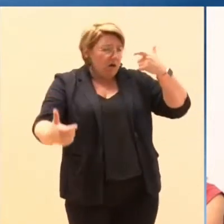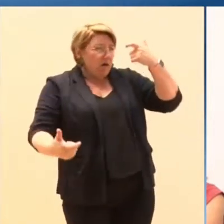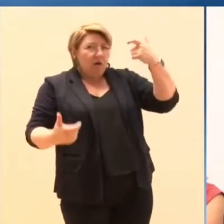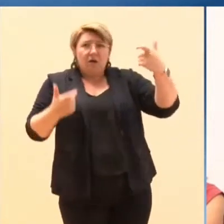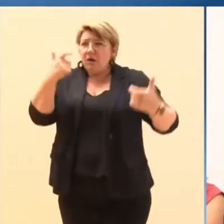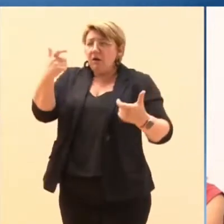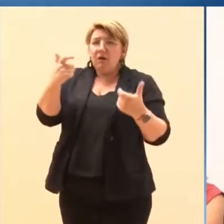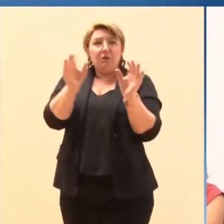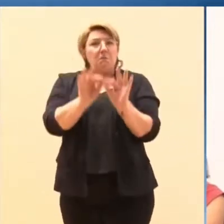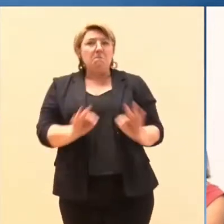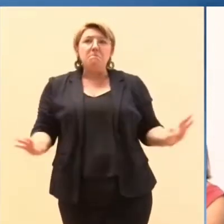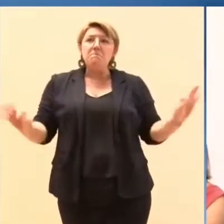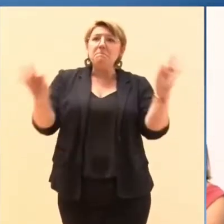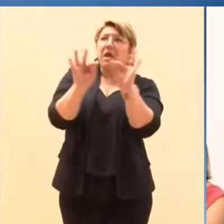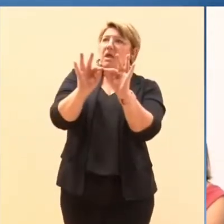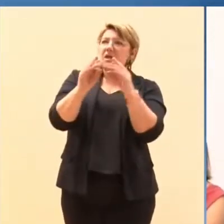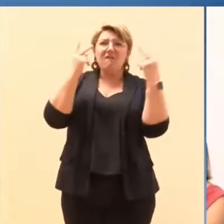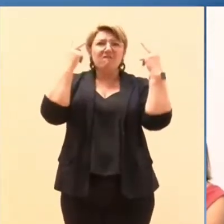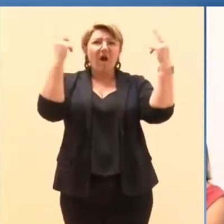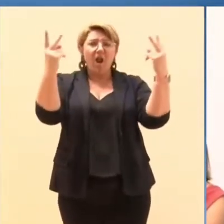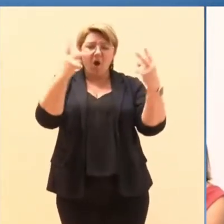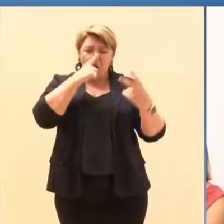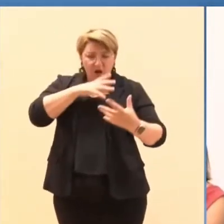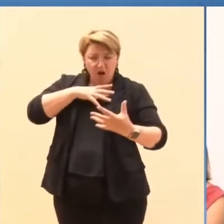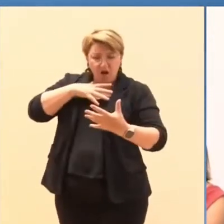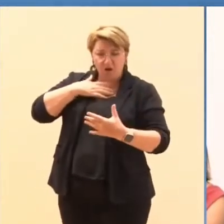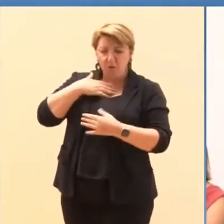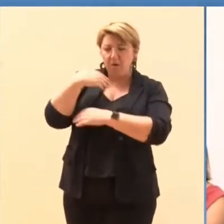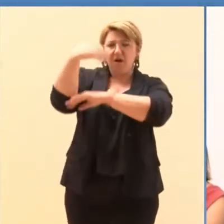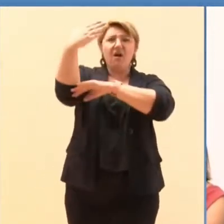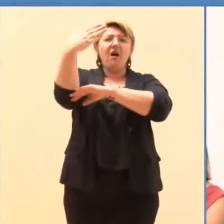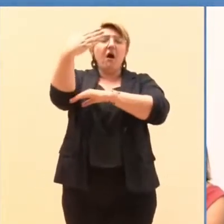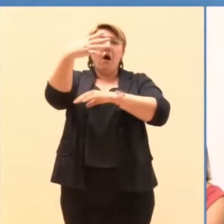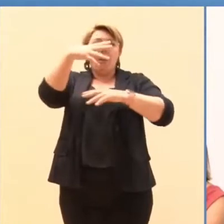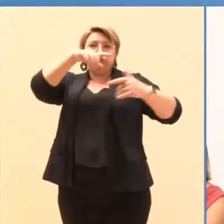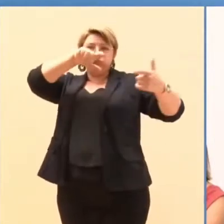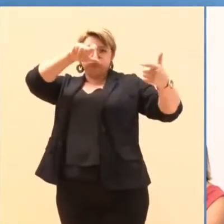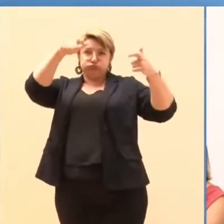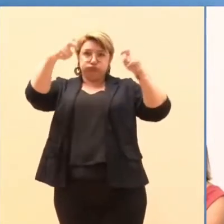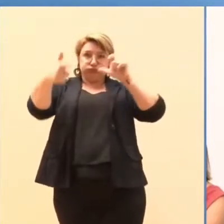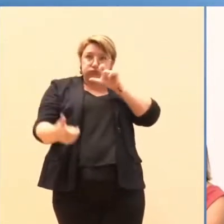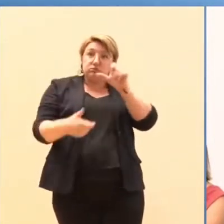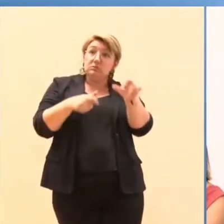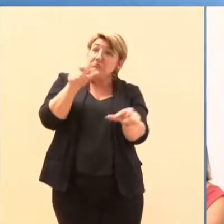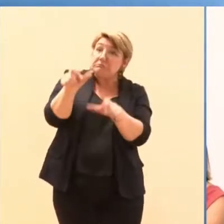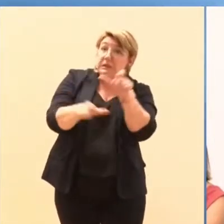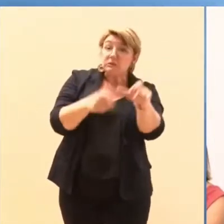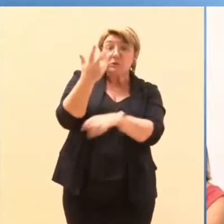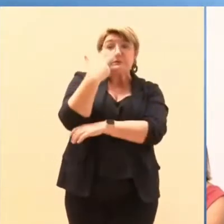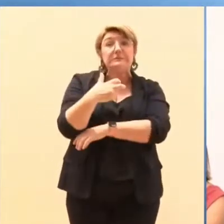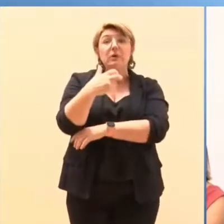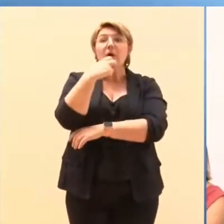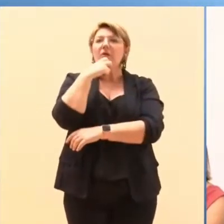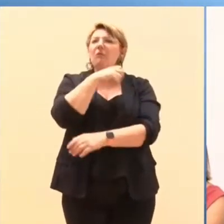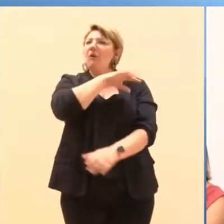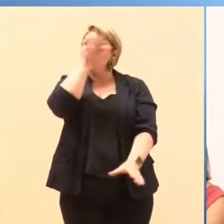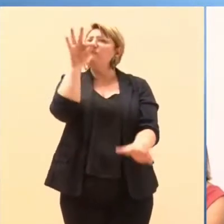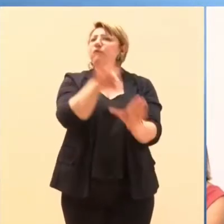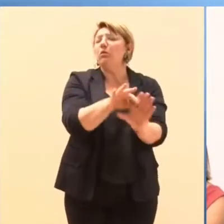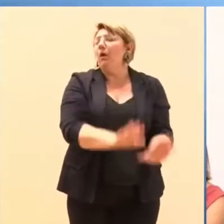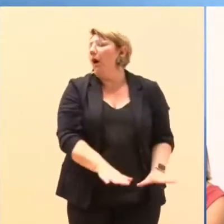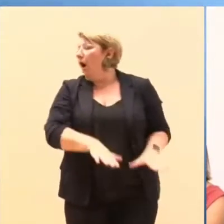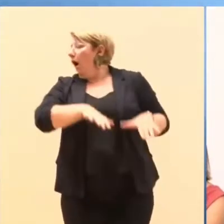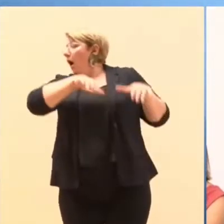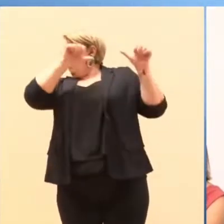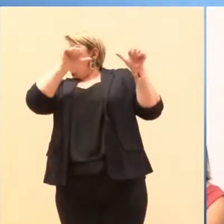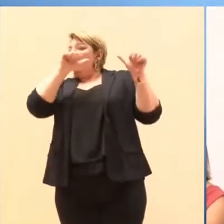et à ses valeurs vole en éclats, les citoyens, en boudant les urnes, se sont donnés comme un temps d'attente, une sorte de